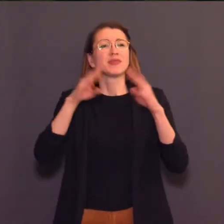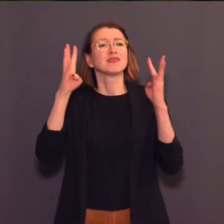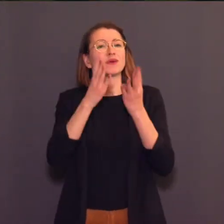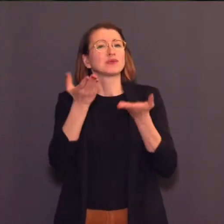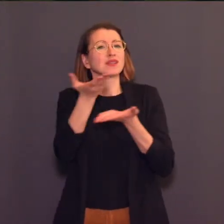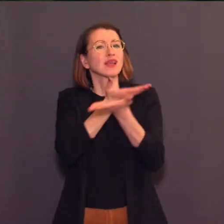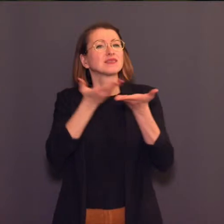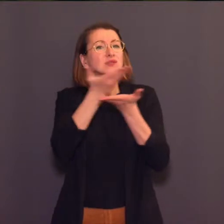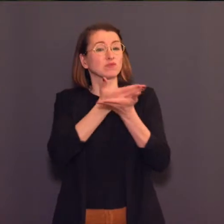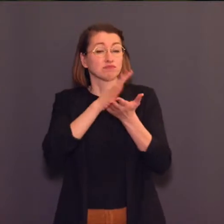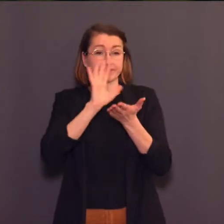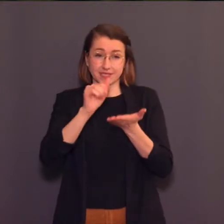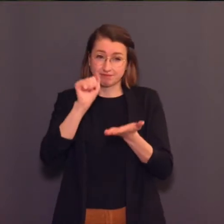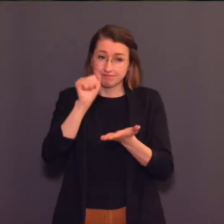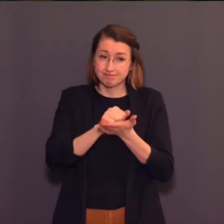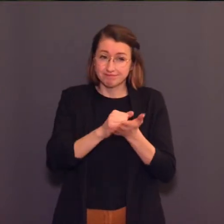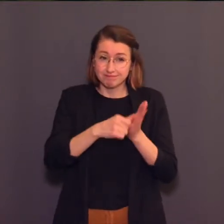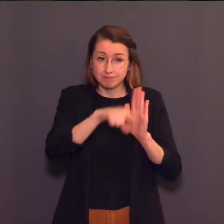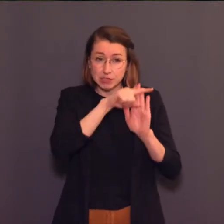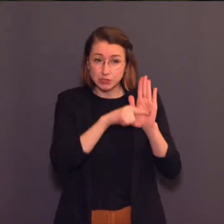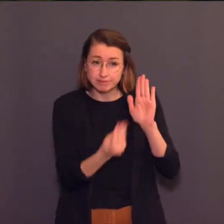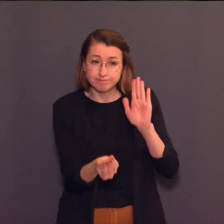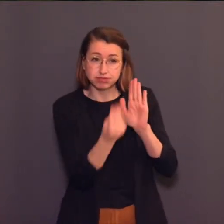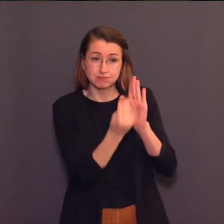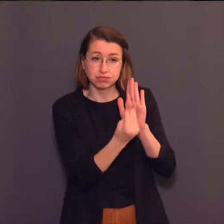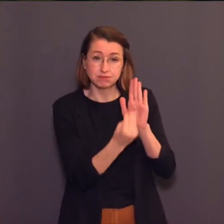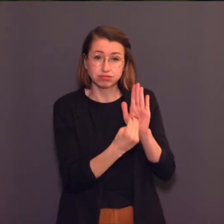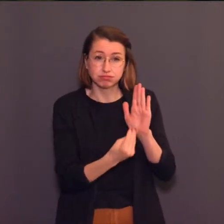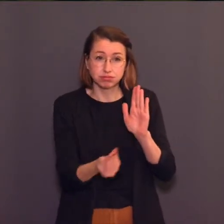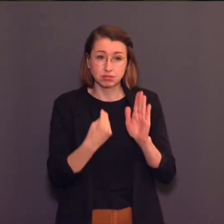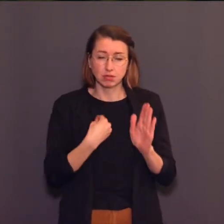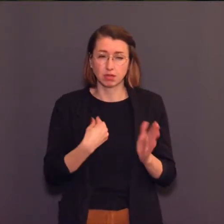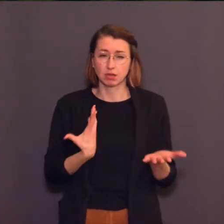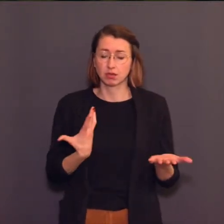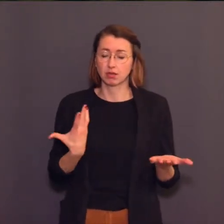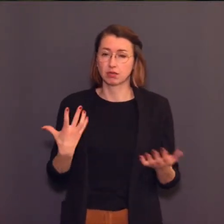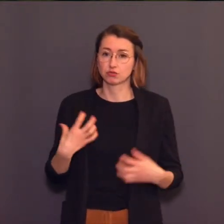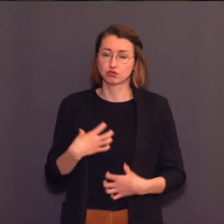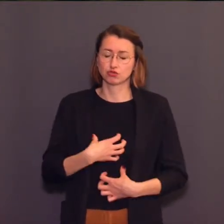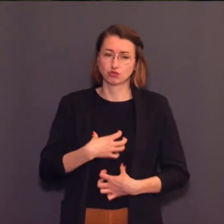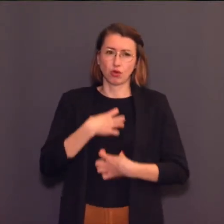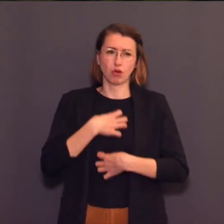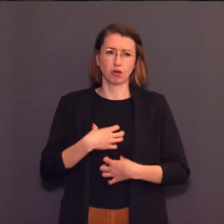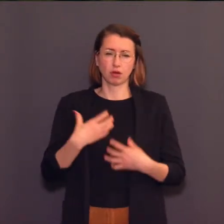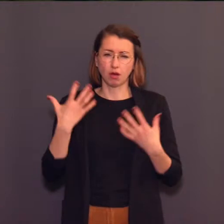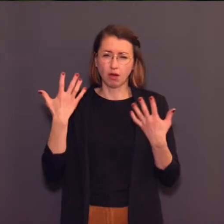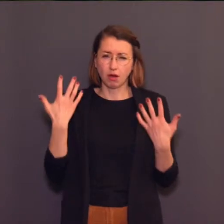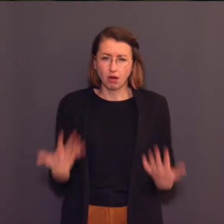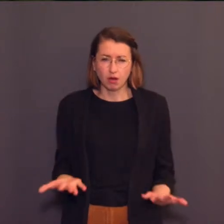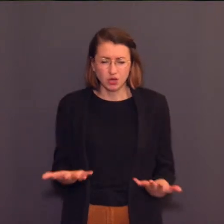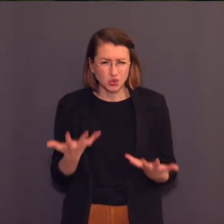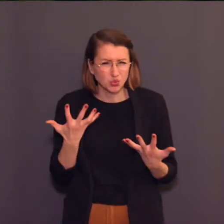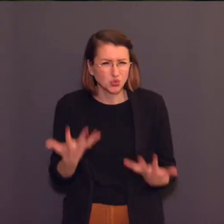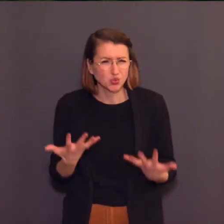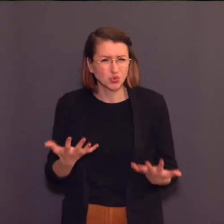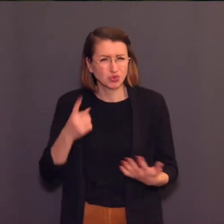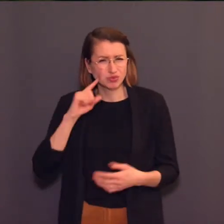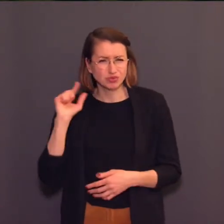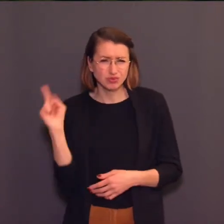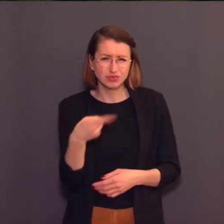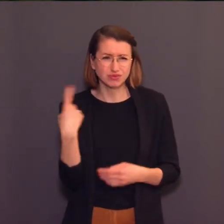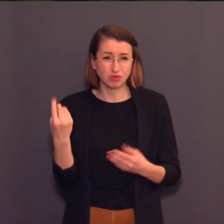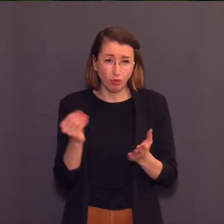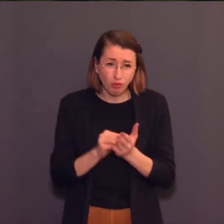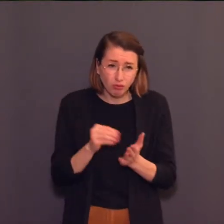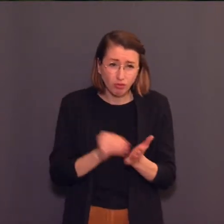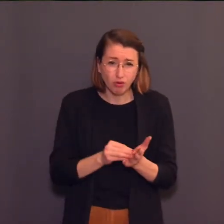vu de la situation, sont un coup dur pour tout le monde. Qui n'en a pas marre, lève la main. Pendant des mois, au prix de